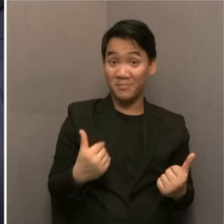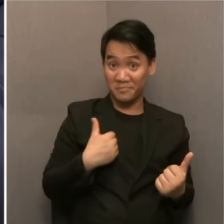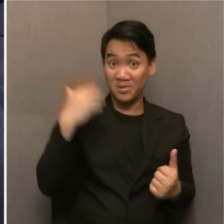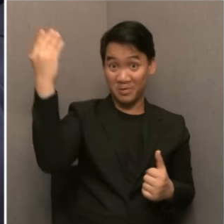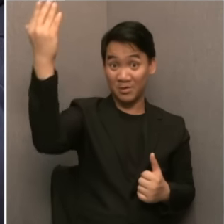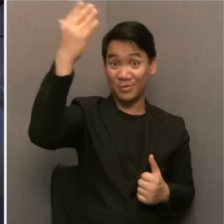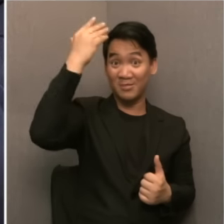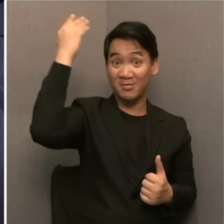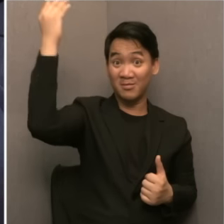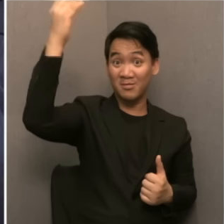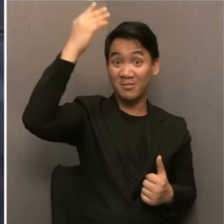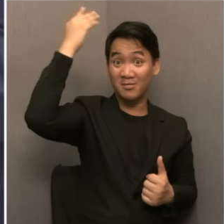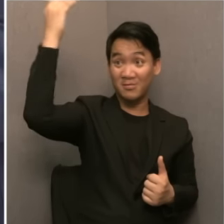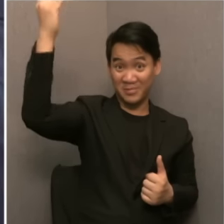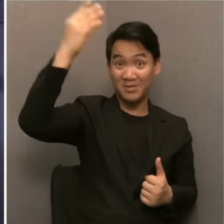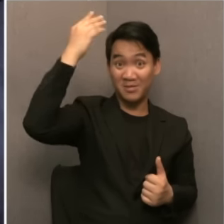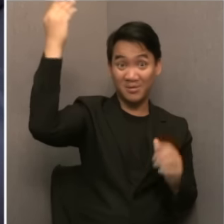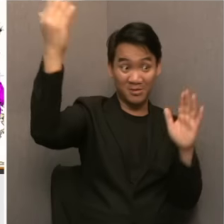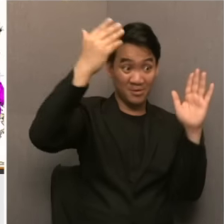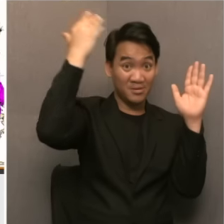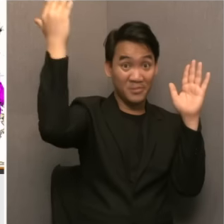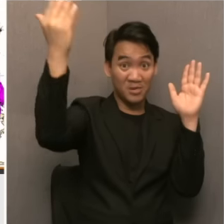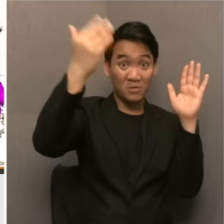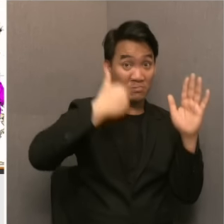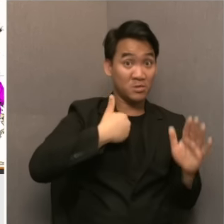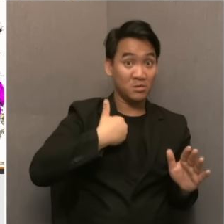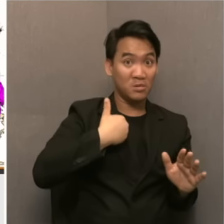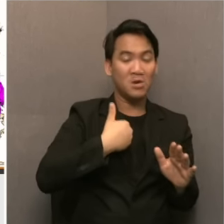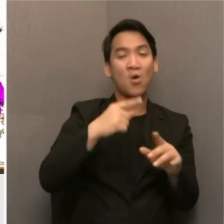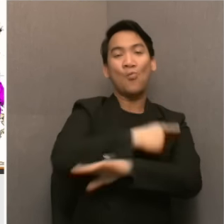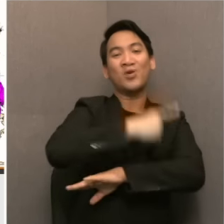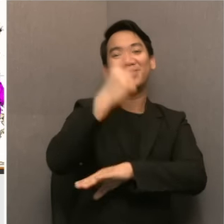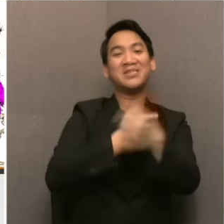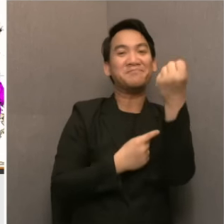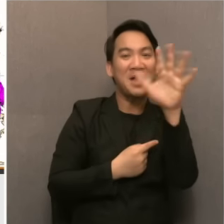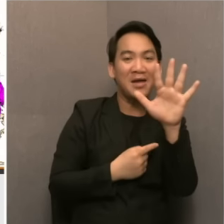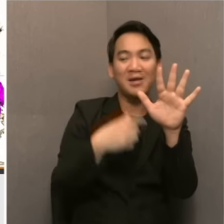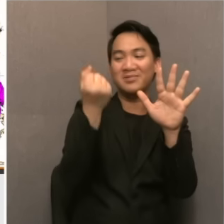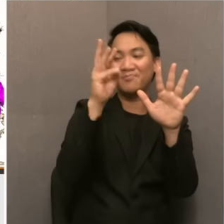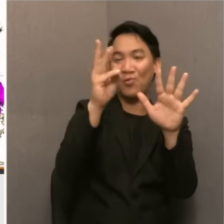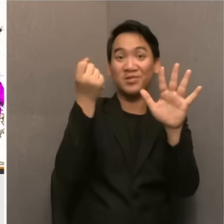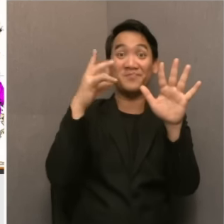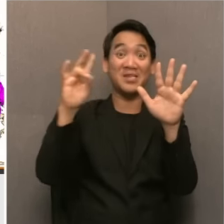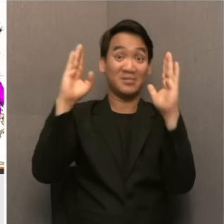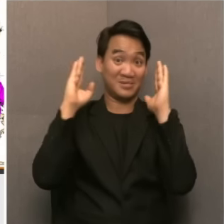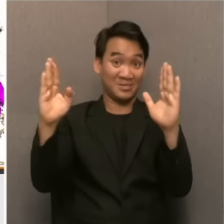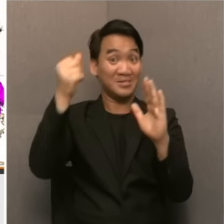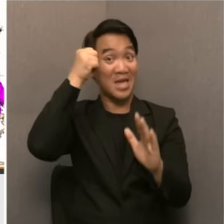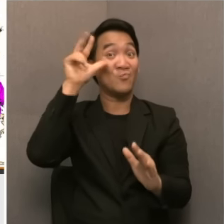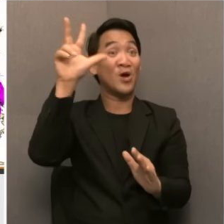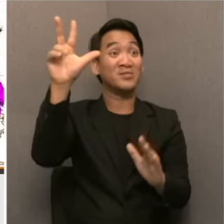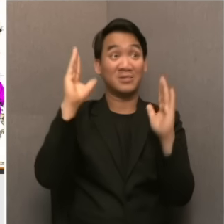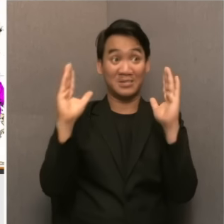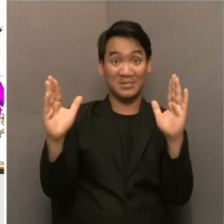ที่พัดเข้ามา ครับ ตอนนี้ยังมีอยู่ไหมพายุ 15 16 17เนี่ยจะเห็นว่าถ้าจะมีก็คือตัวที่อยู่ทางด้านทะ